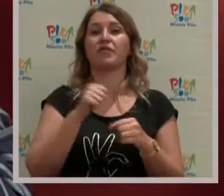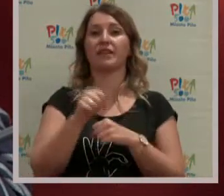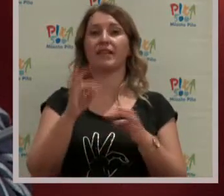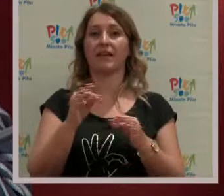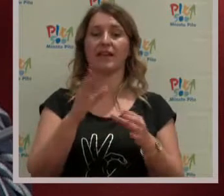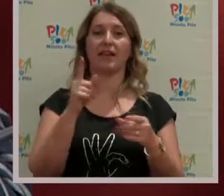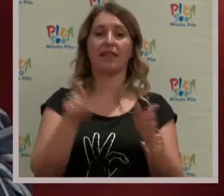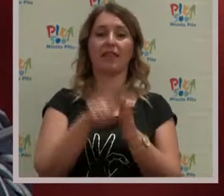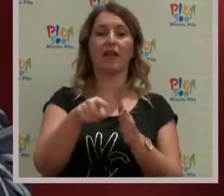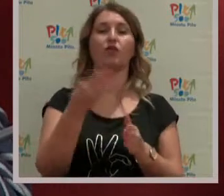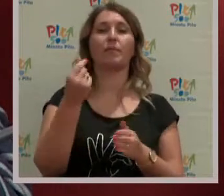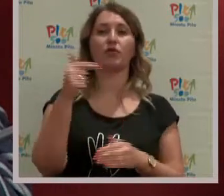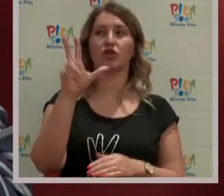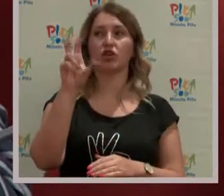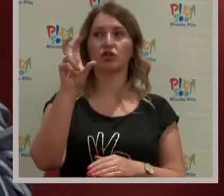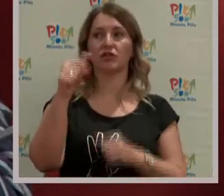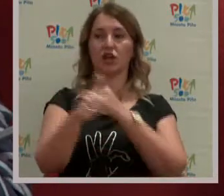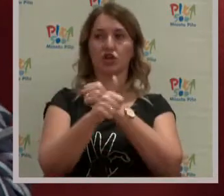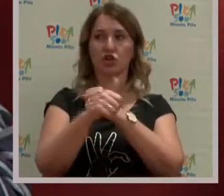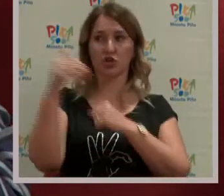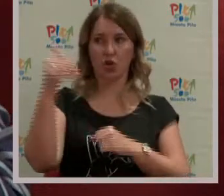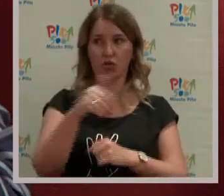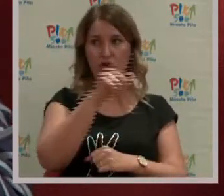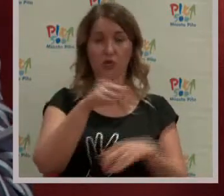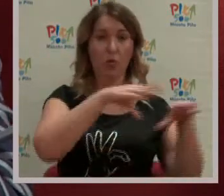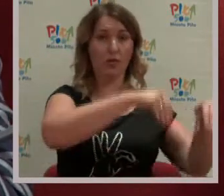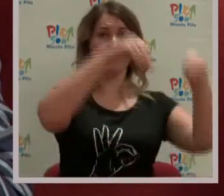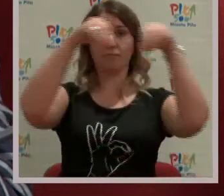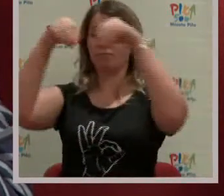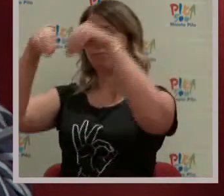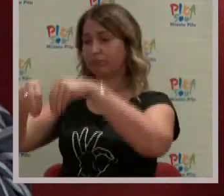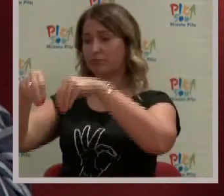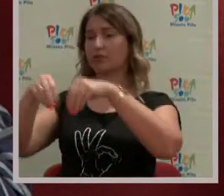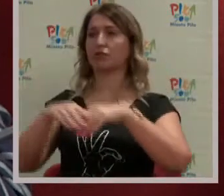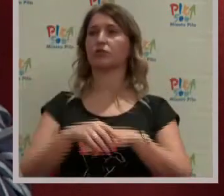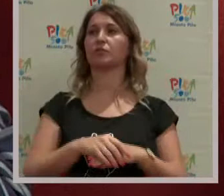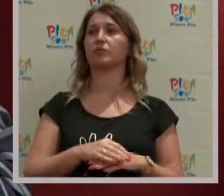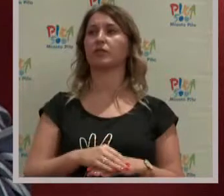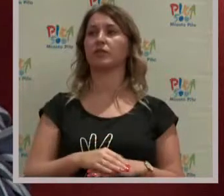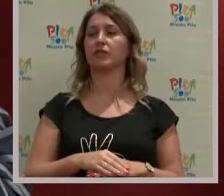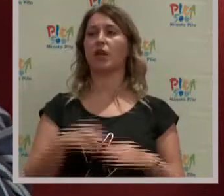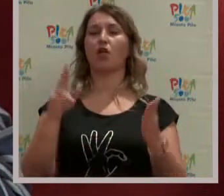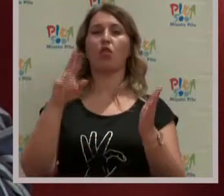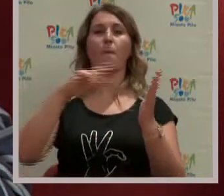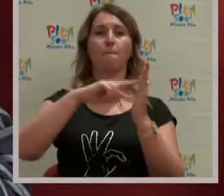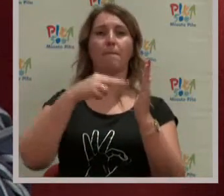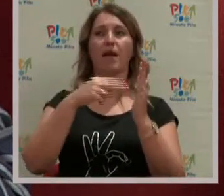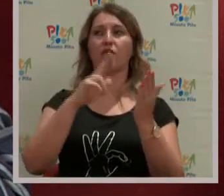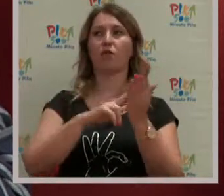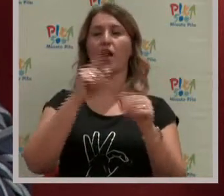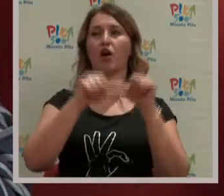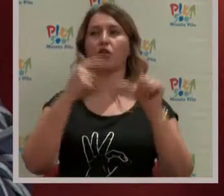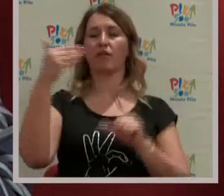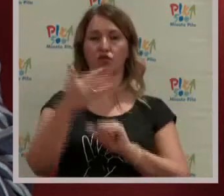pieniądze w wysokości ponad 360 tysięcy złotych przenosimy do realizacji i do planu finansowego na rok